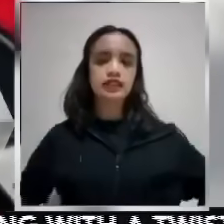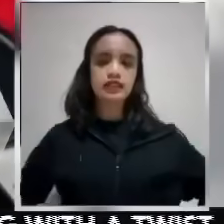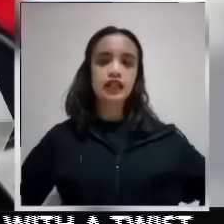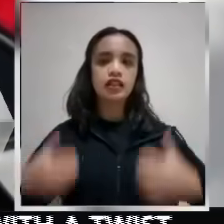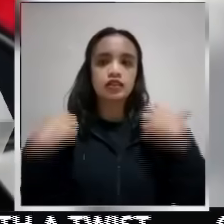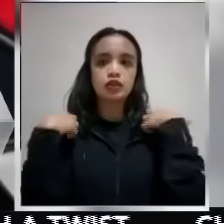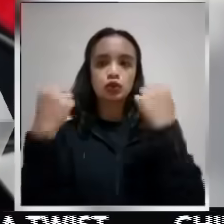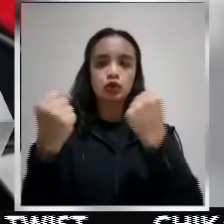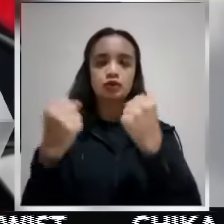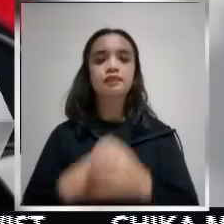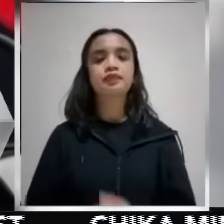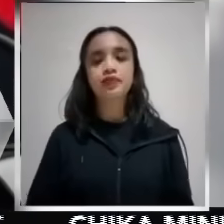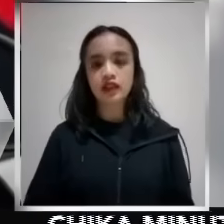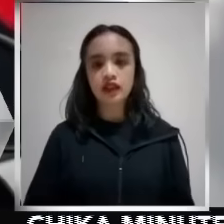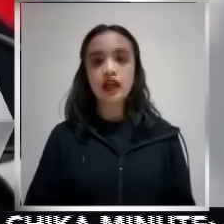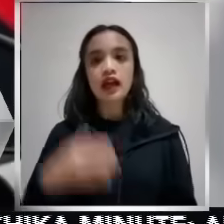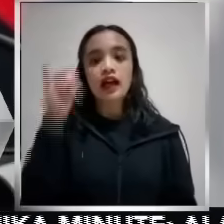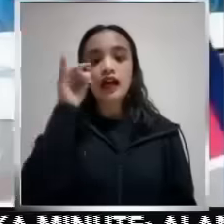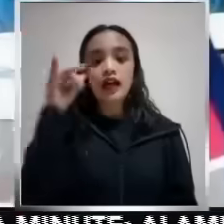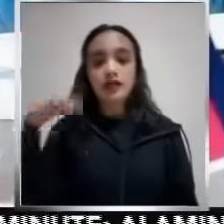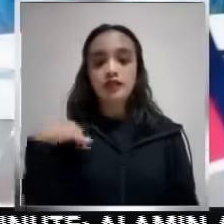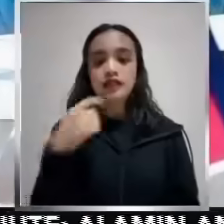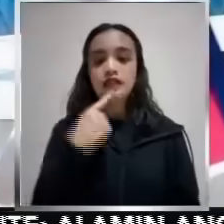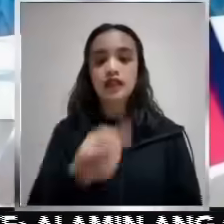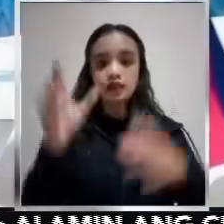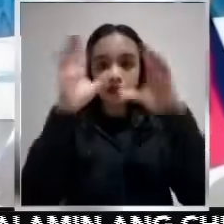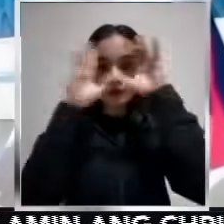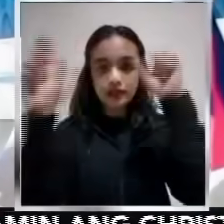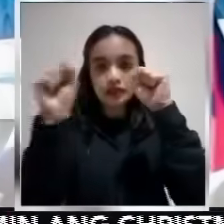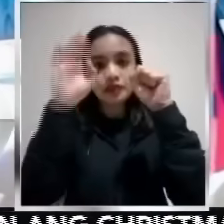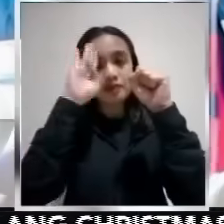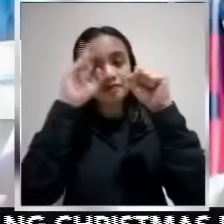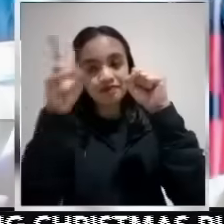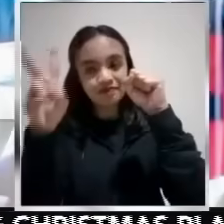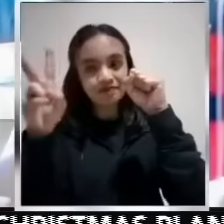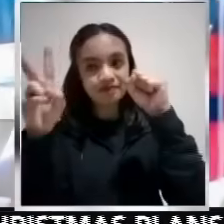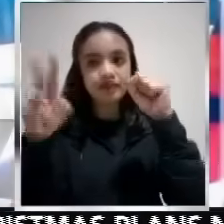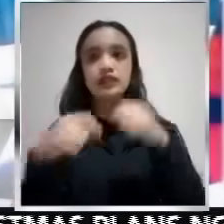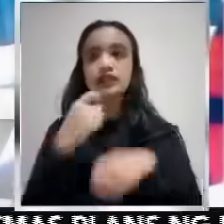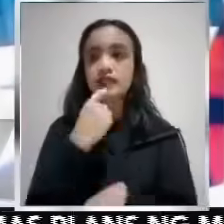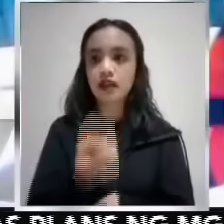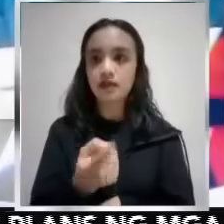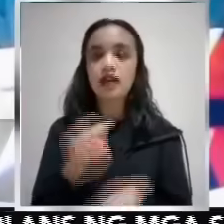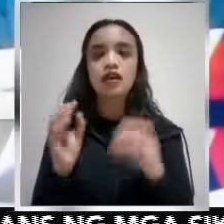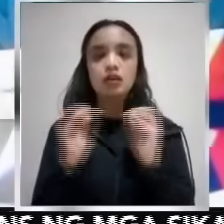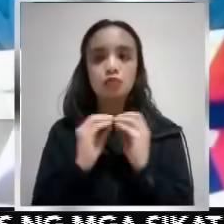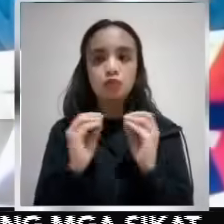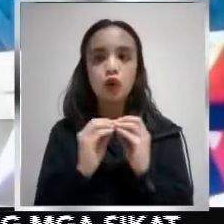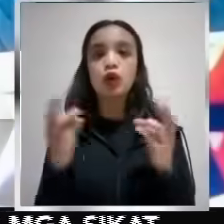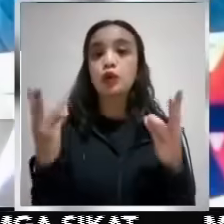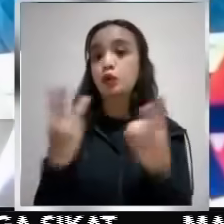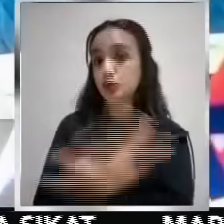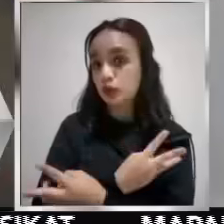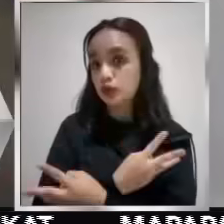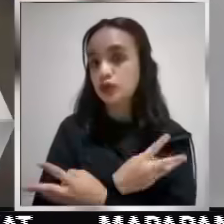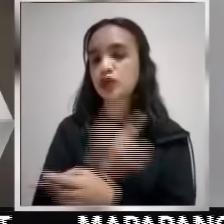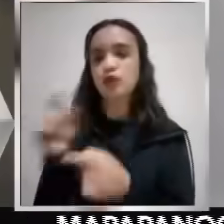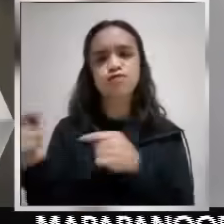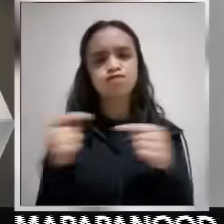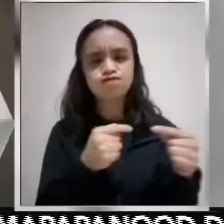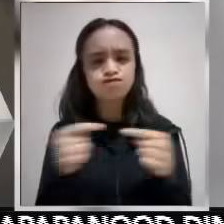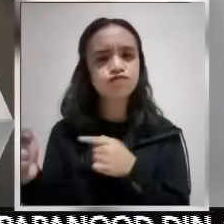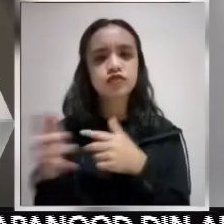panayam ng kahapon kay Pangulong Marcos ng Japanese media sinabi niyang Mas lumalala pa raw ang tensyon sa halip na mabawasan